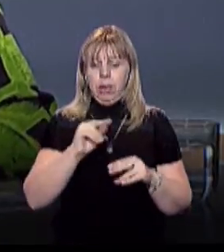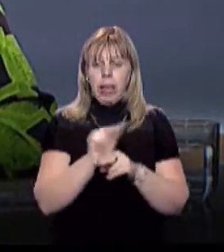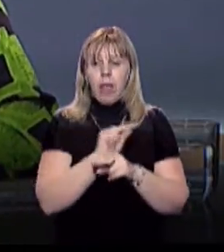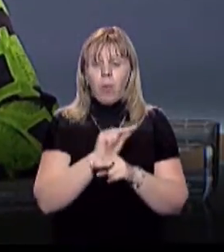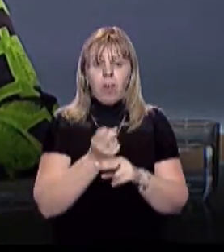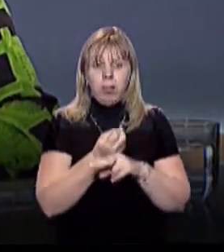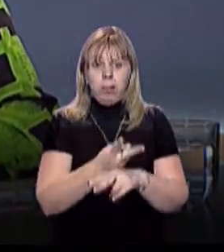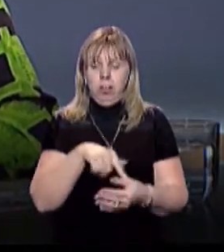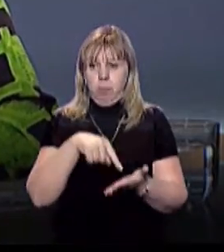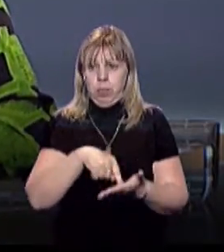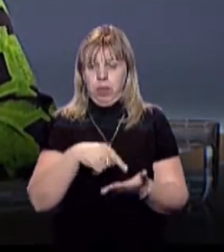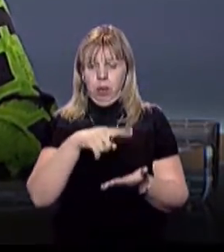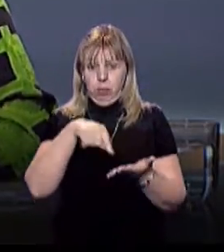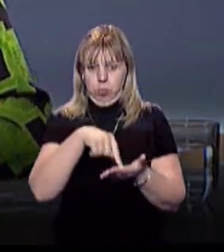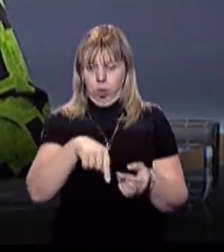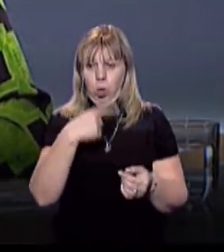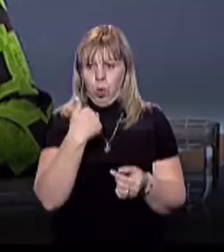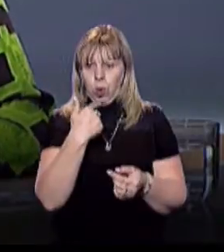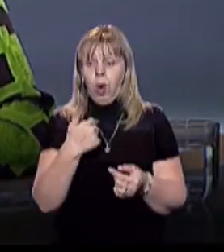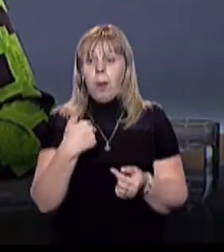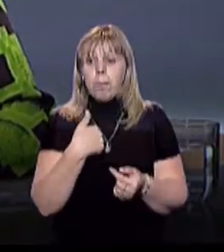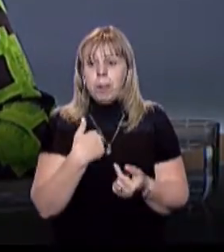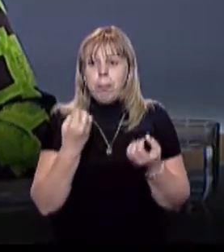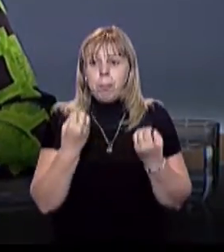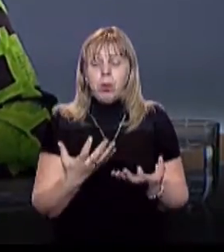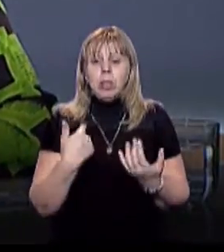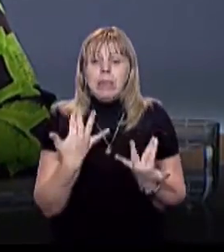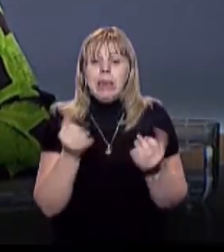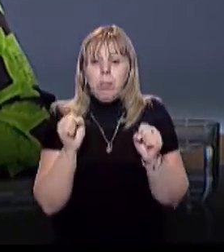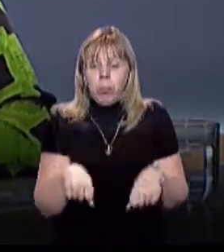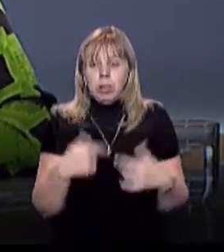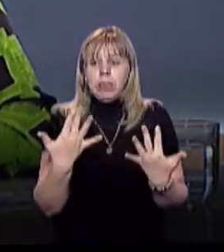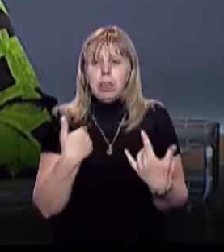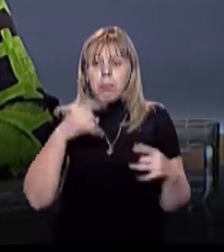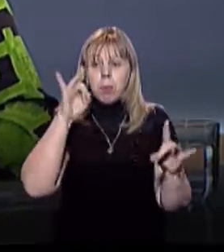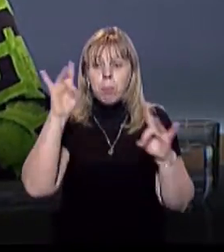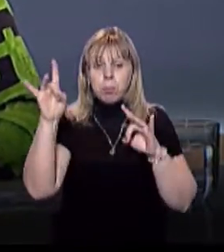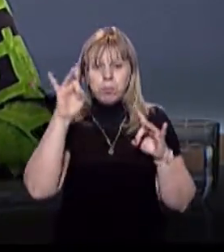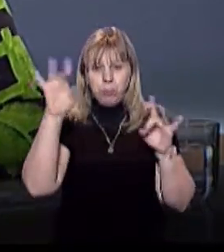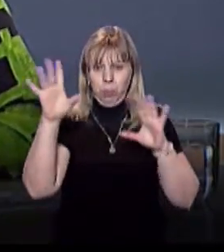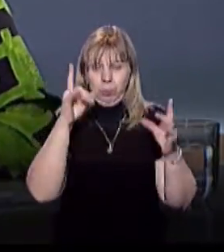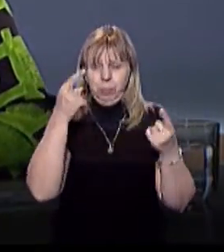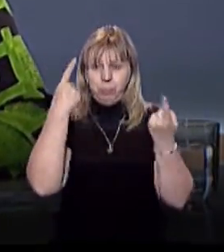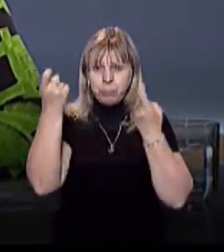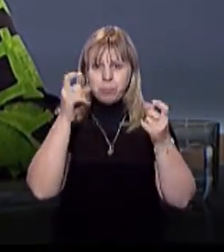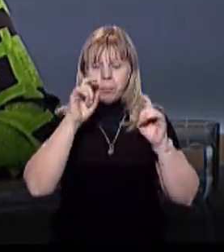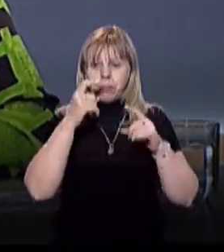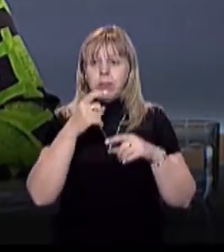лікувальні заклади міста кров. Розумієте? І ми просто наскільки можемо, настільки ми популяризуємо. Але видно,